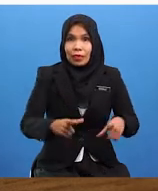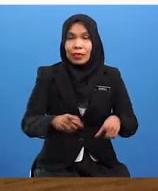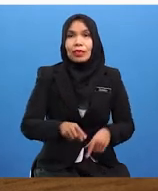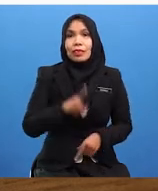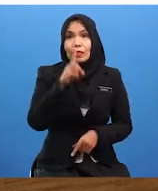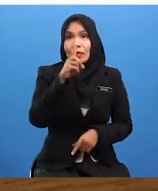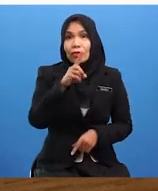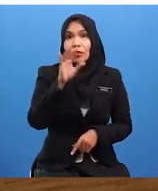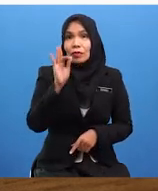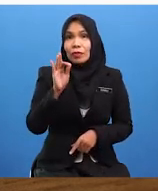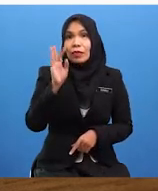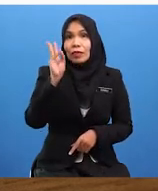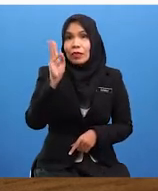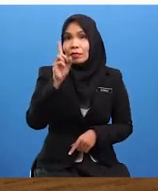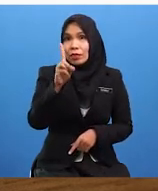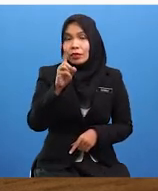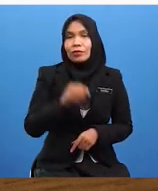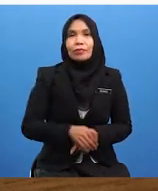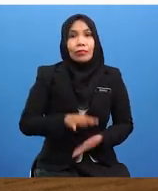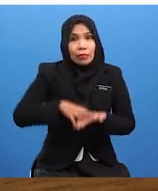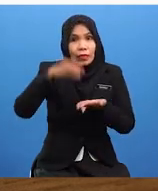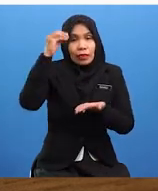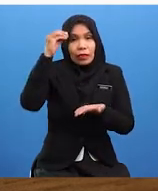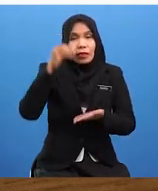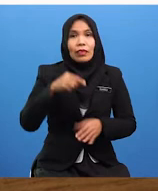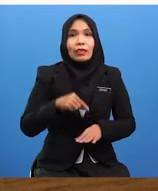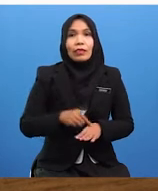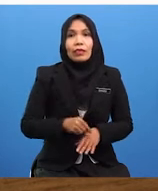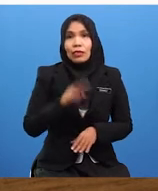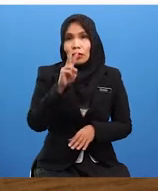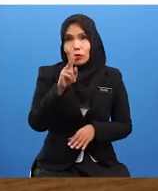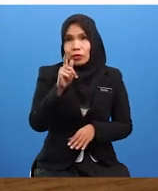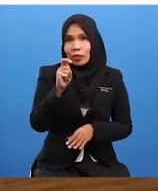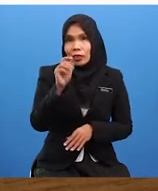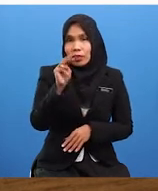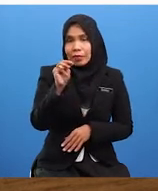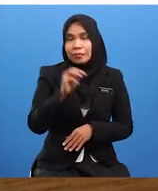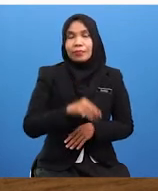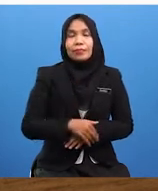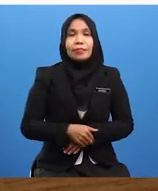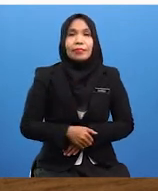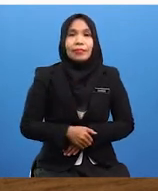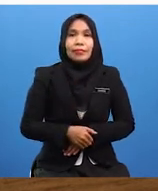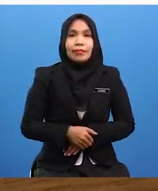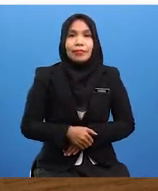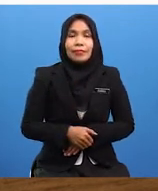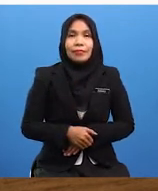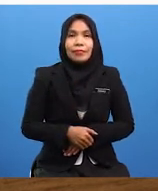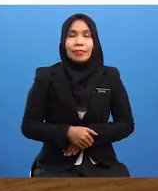Perak. Menuntut di Universiti Teknologi MARA pada tahun